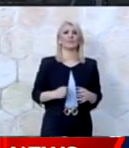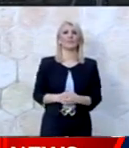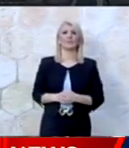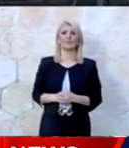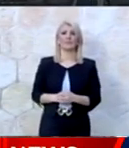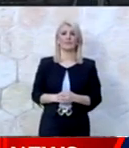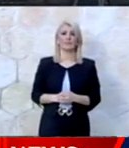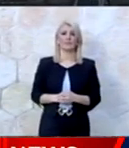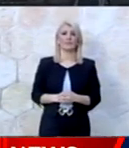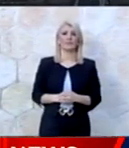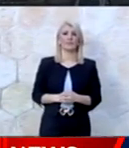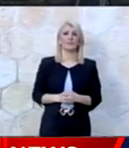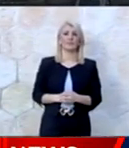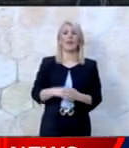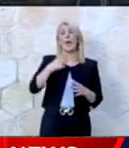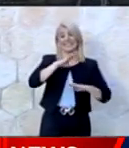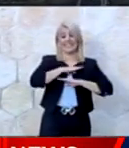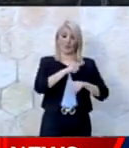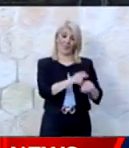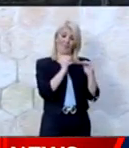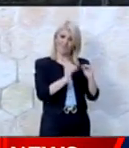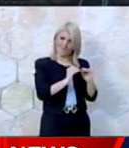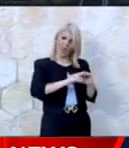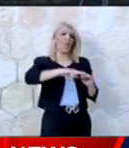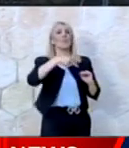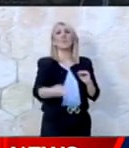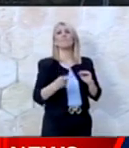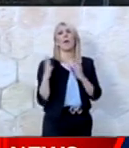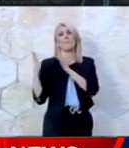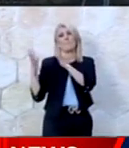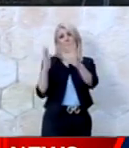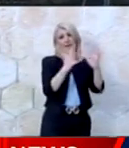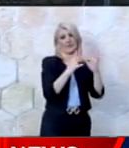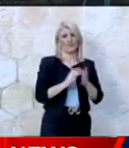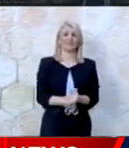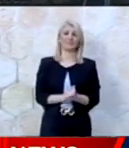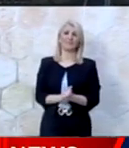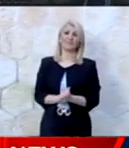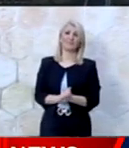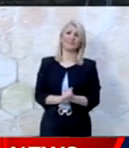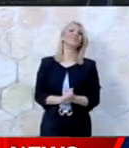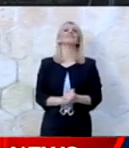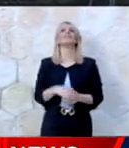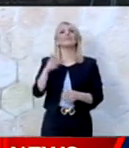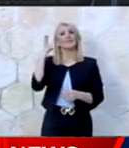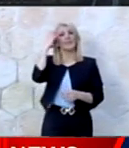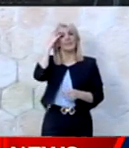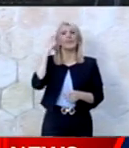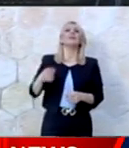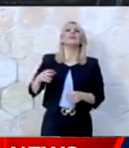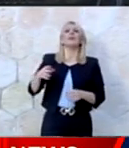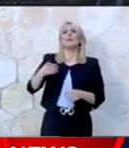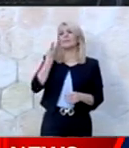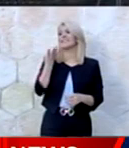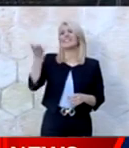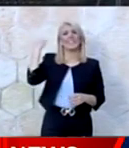Φίλες και φίλοι, πριν από 4 χρόνια κάποιοι μας έλεγαν ότι η θάλασσα δεν έχει σύνορα. Και έτσι